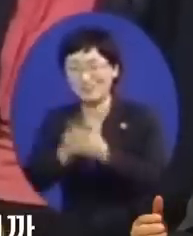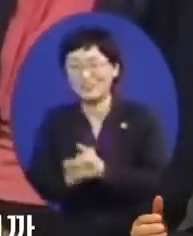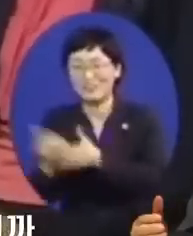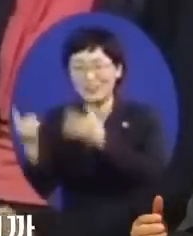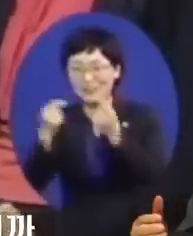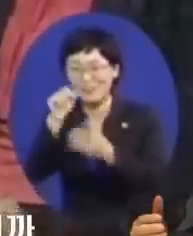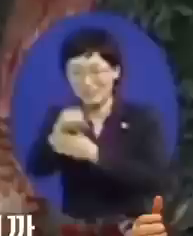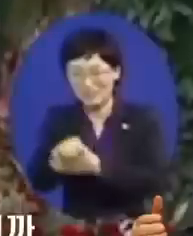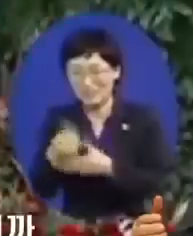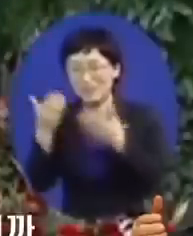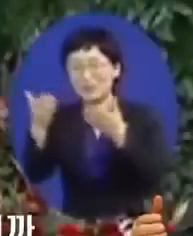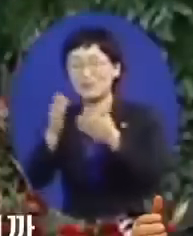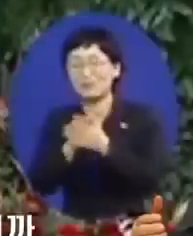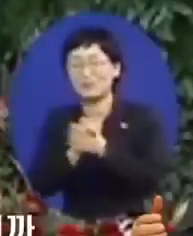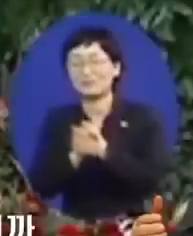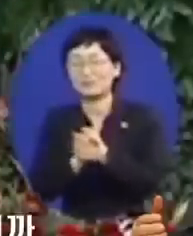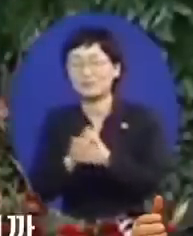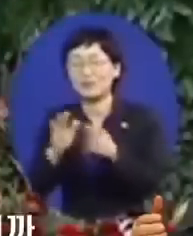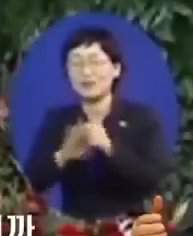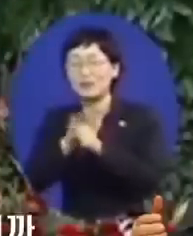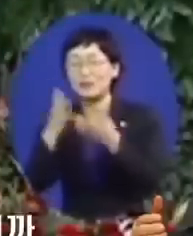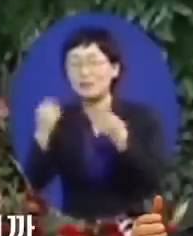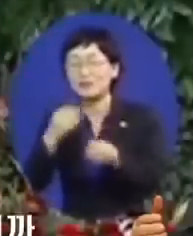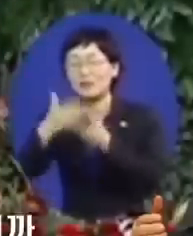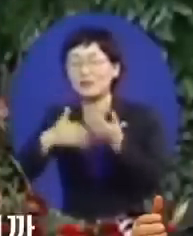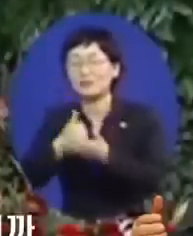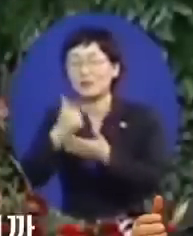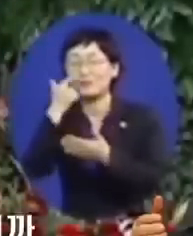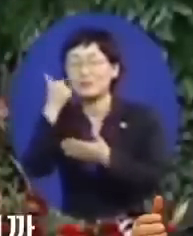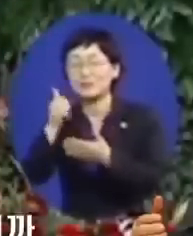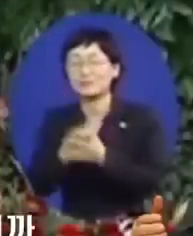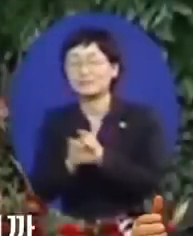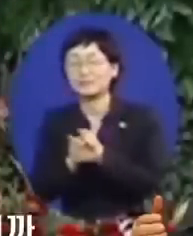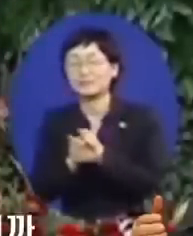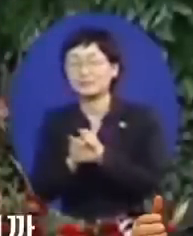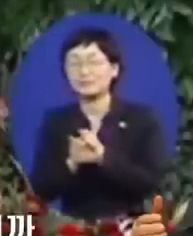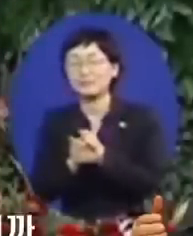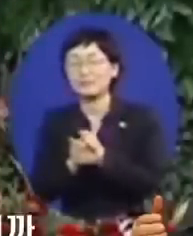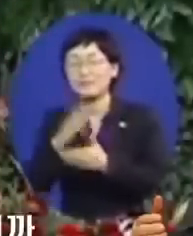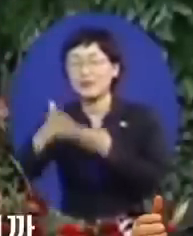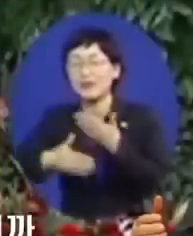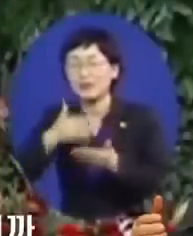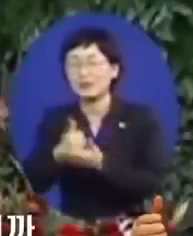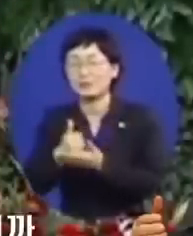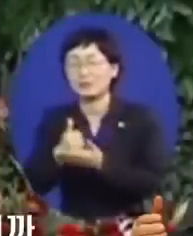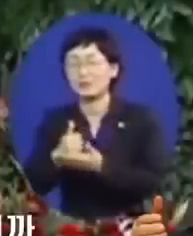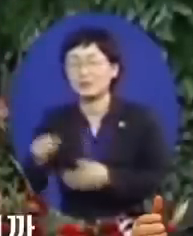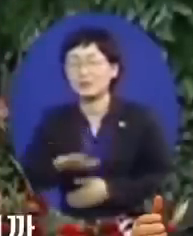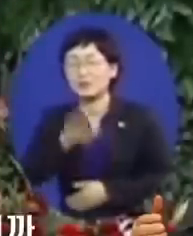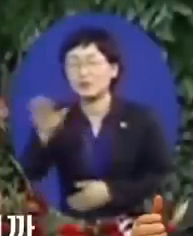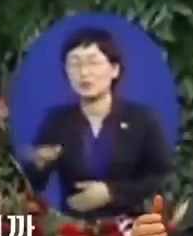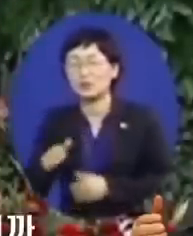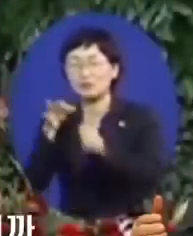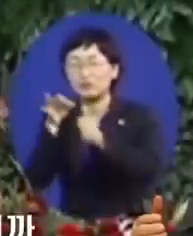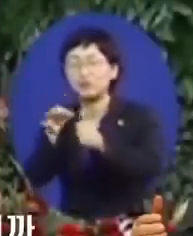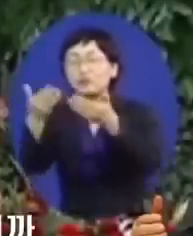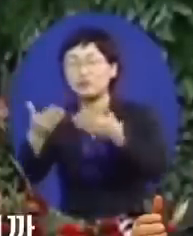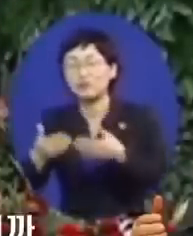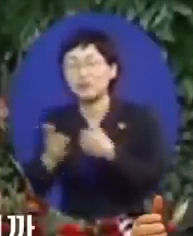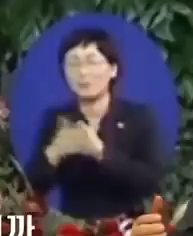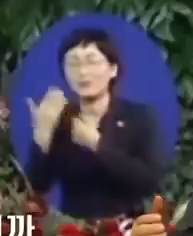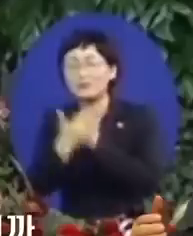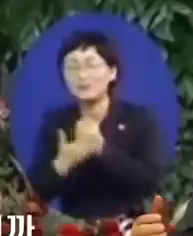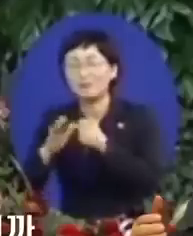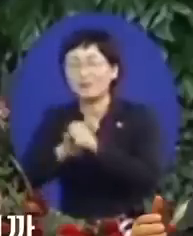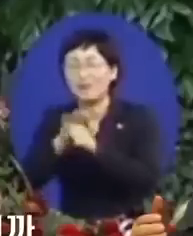고개 숙여 기도드리겠습니다. 사랑이 많으신 우리 아버지 하나님, 하나님이 우리를 불러주셔서 은혜와